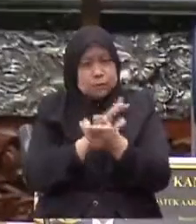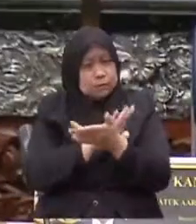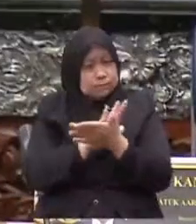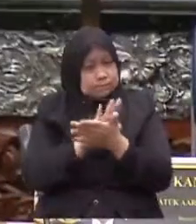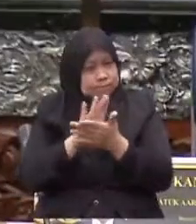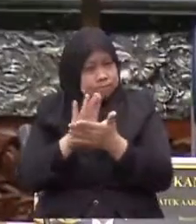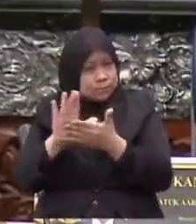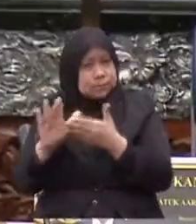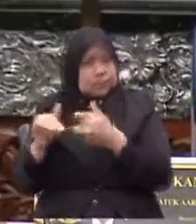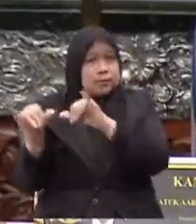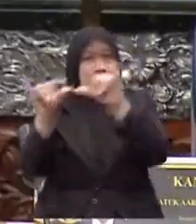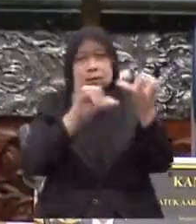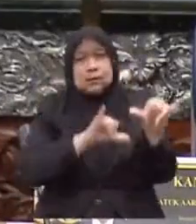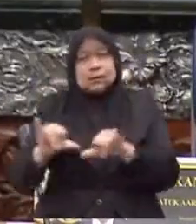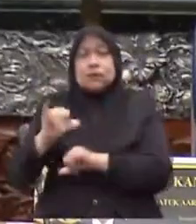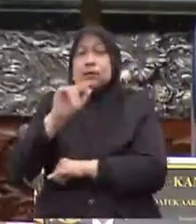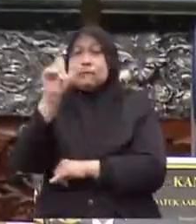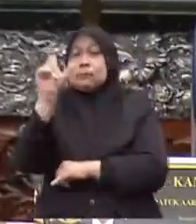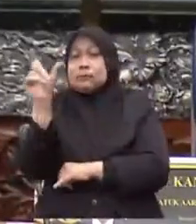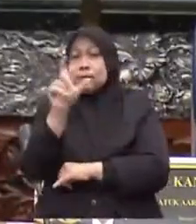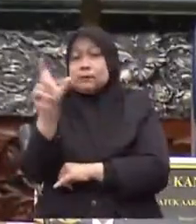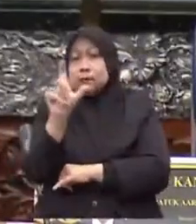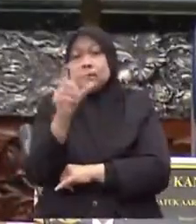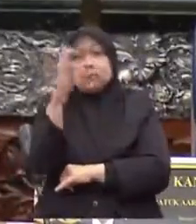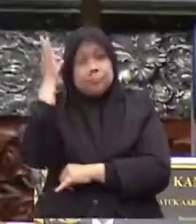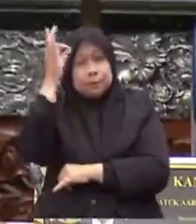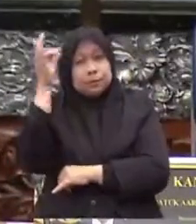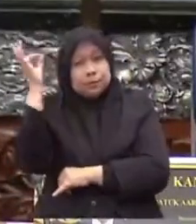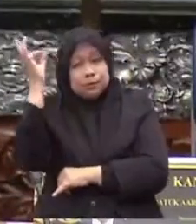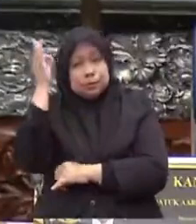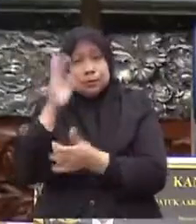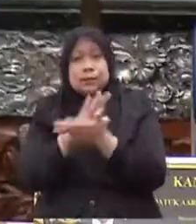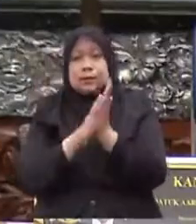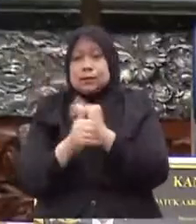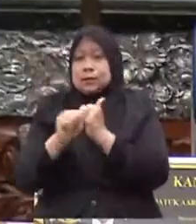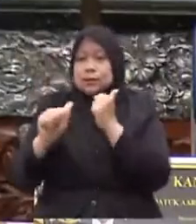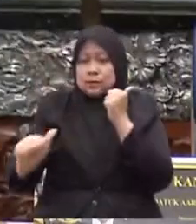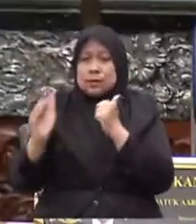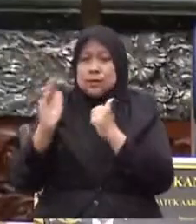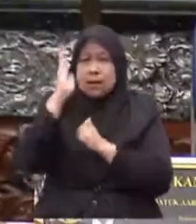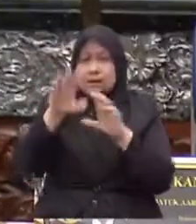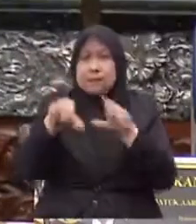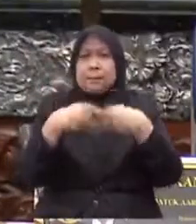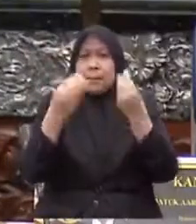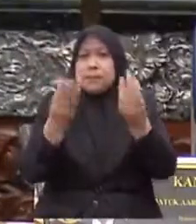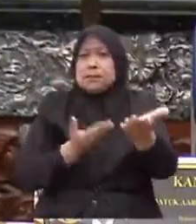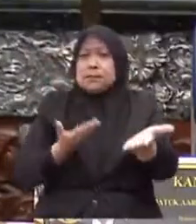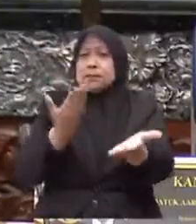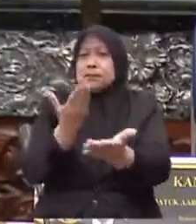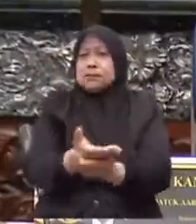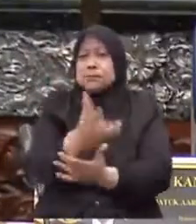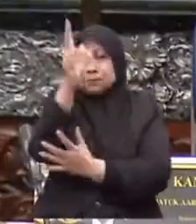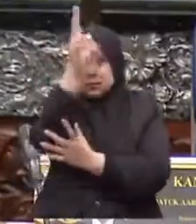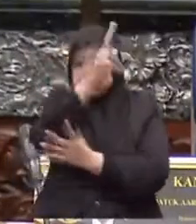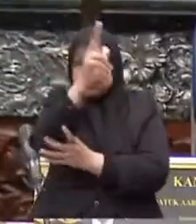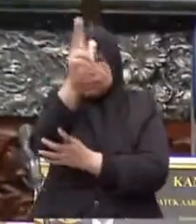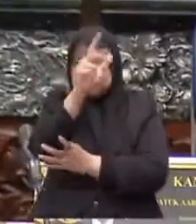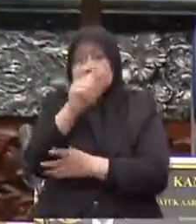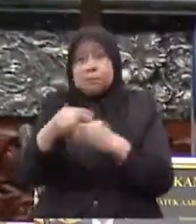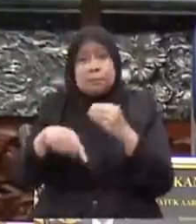kedudukan Islam dalam kelembagaan persekutuan jawatan kuasa ini akan memberikan syur kepada kerajaan